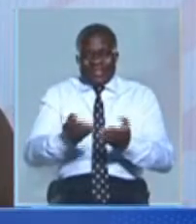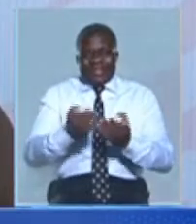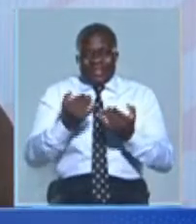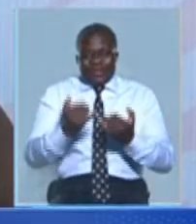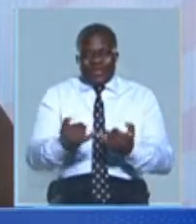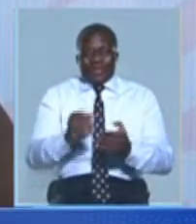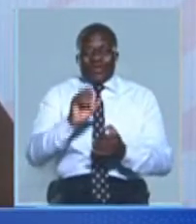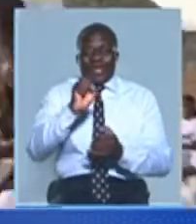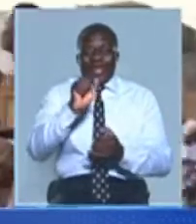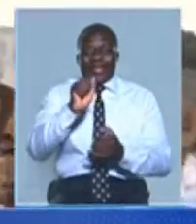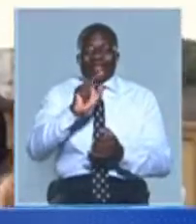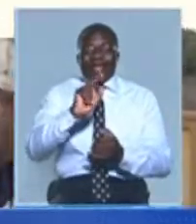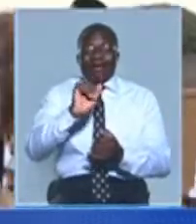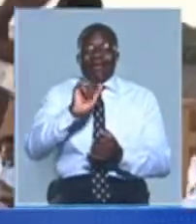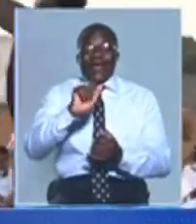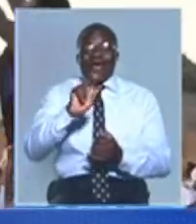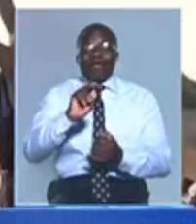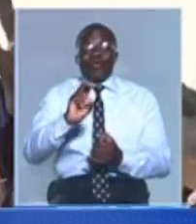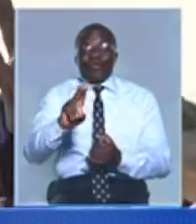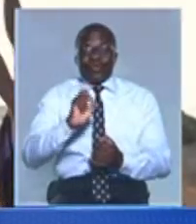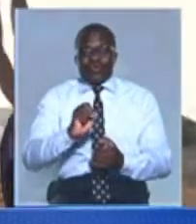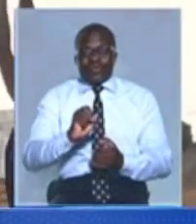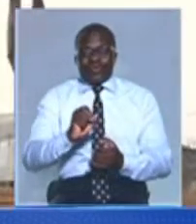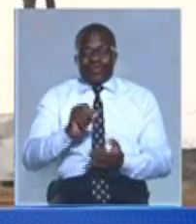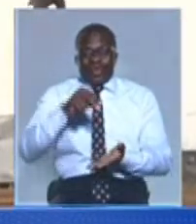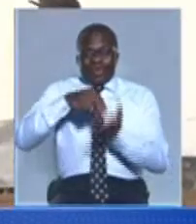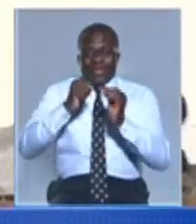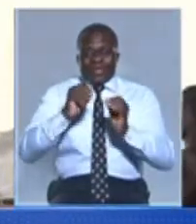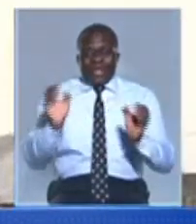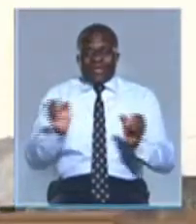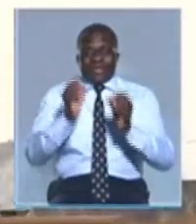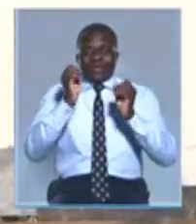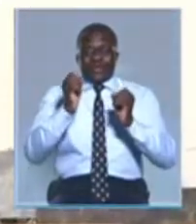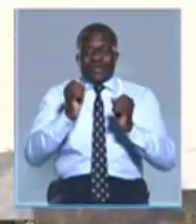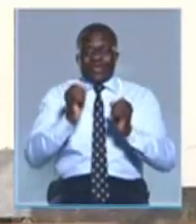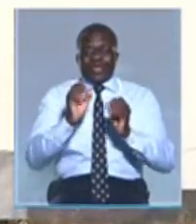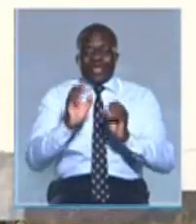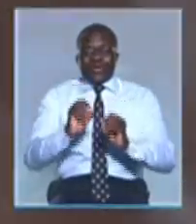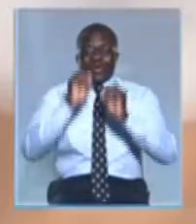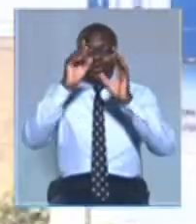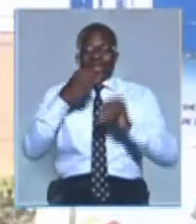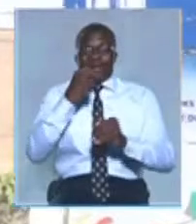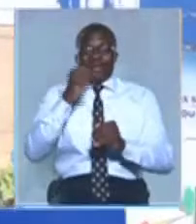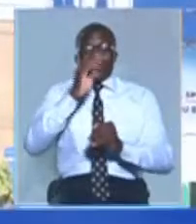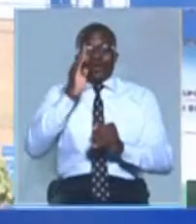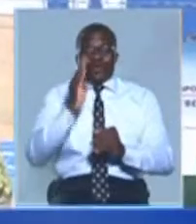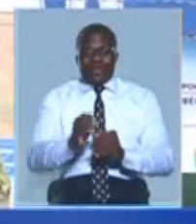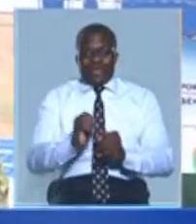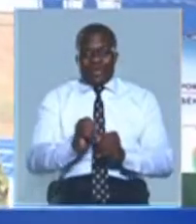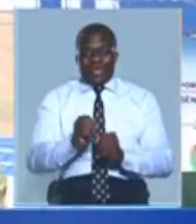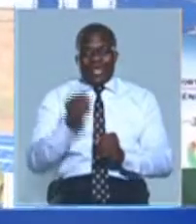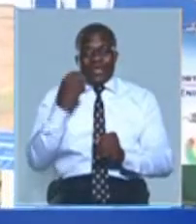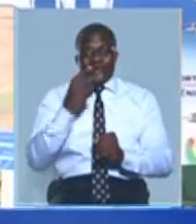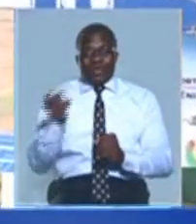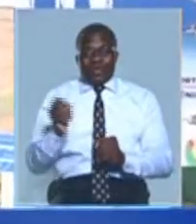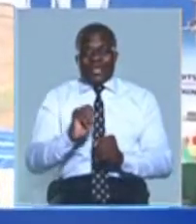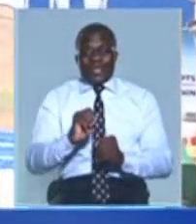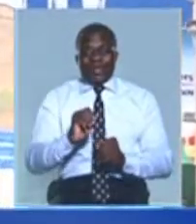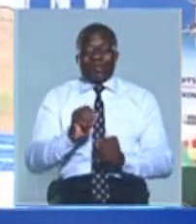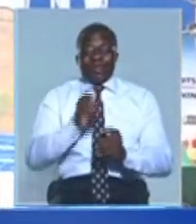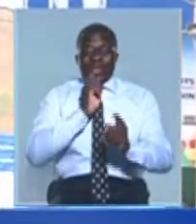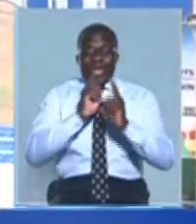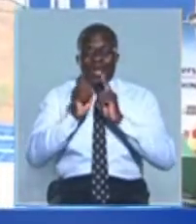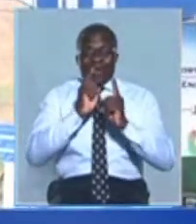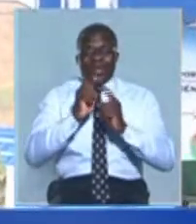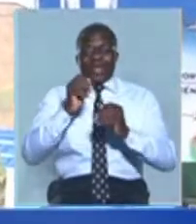actuellement à Savalou. Présent à cette cérémonie, le basketteur franco-béninois Yann Marema a